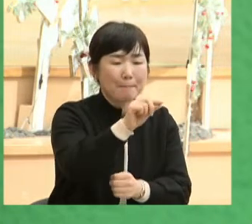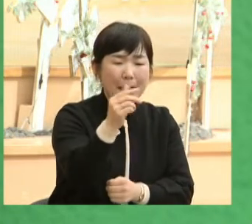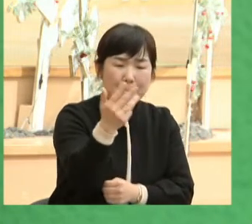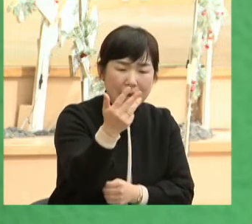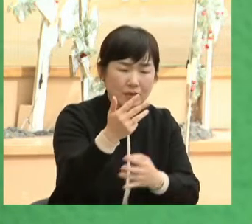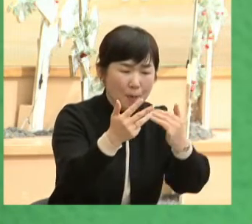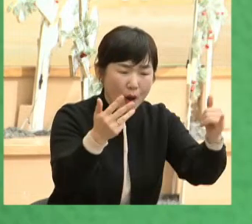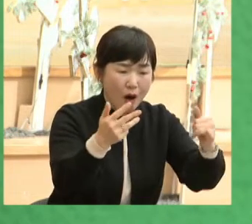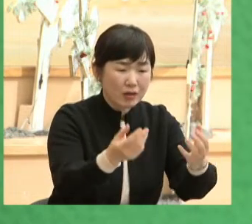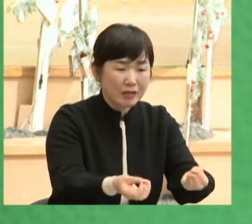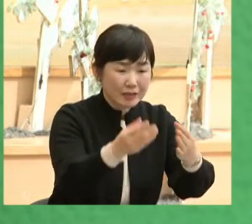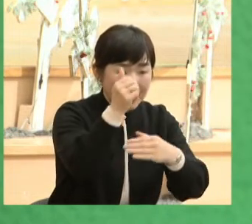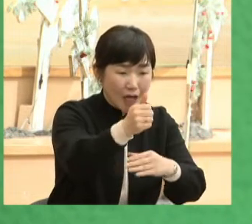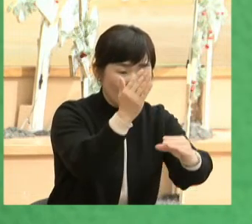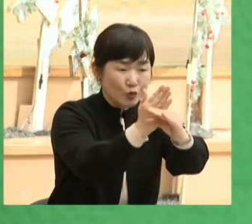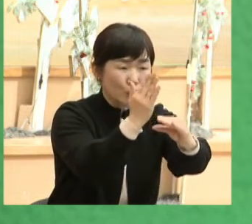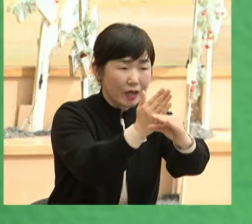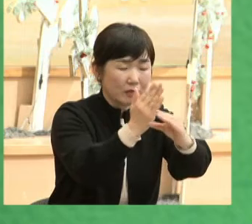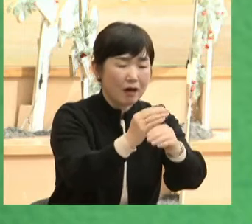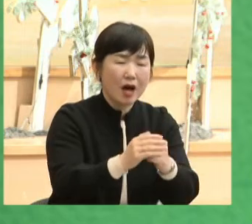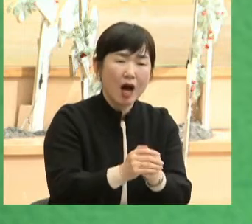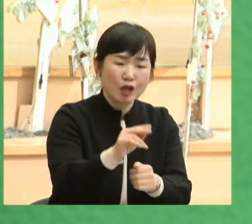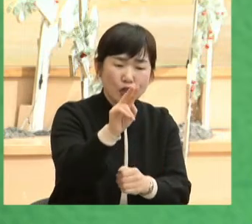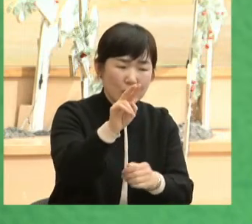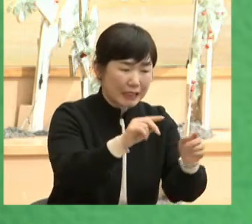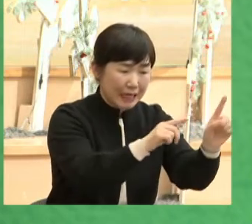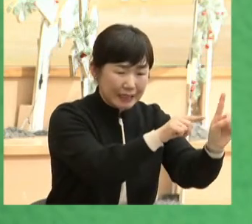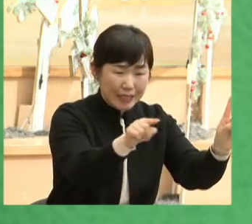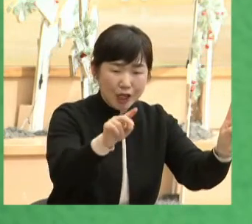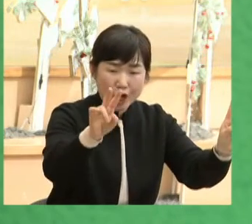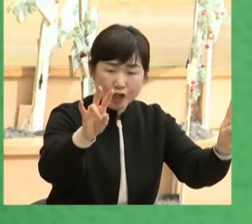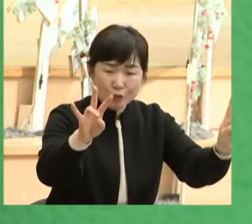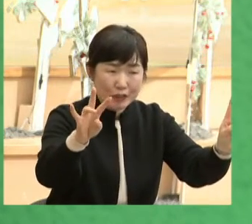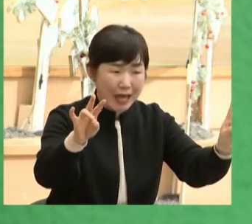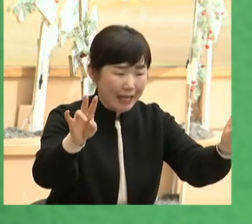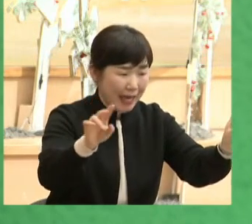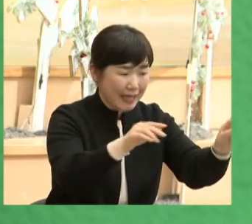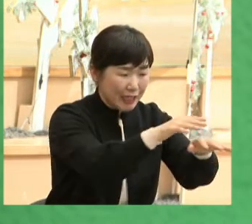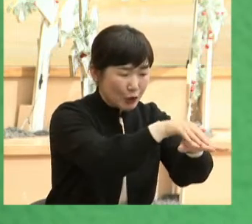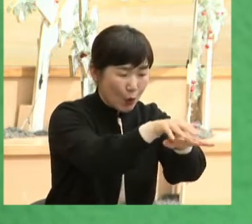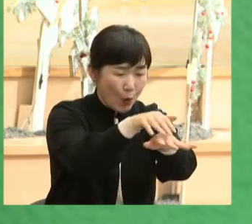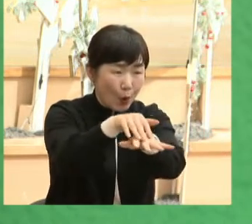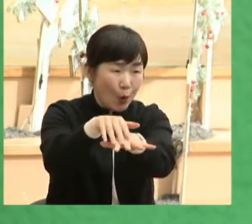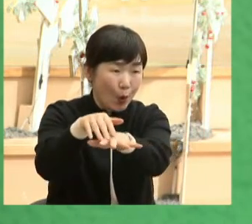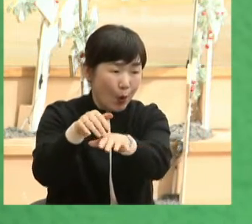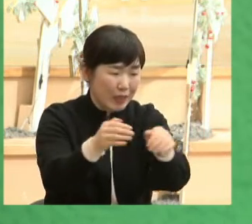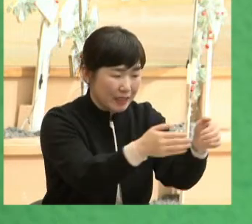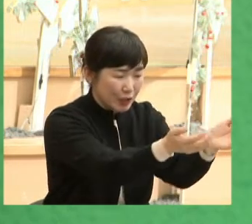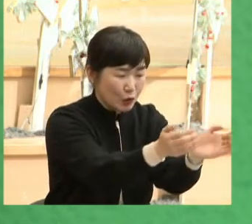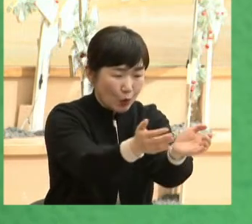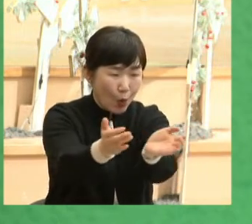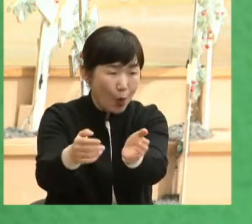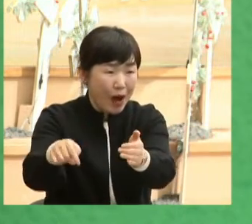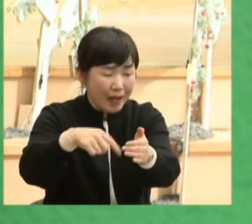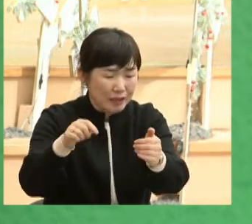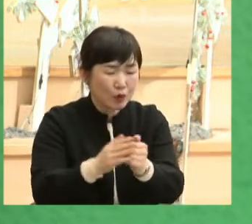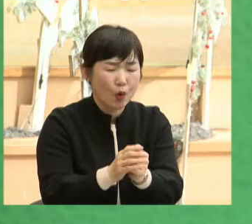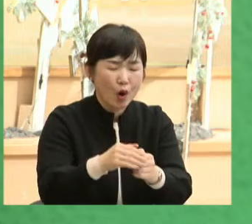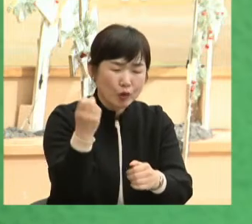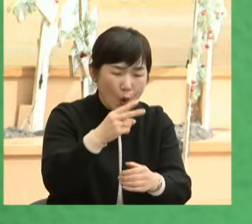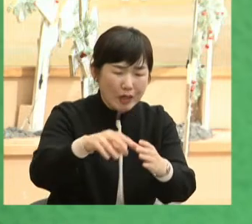18,000명 제사장 중에 20 4개조로 나눴다 1초 안에 그 저 안에서도 또